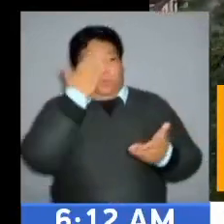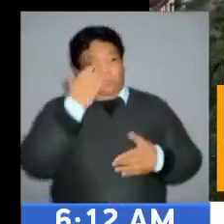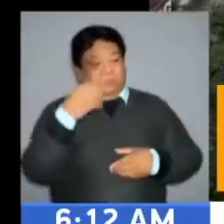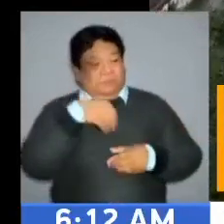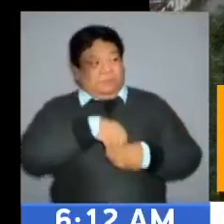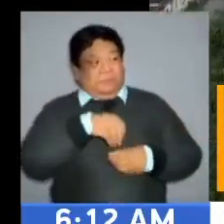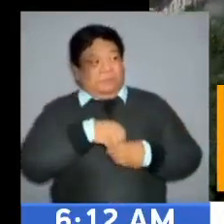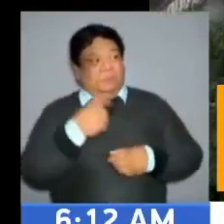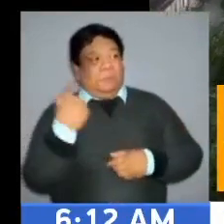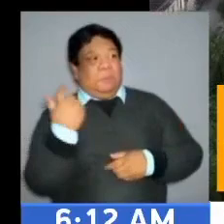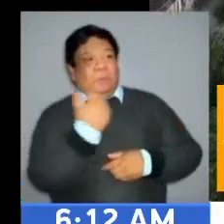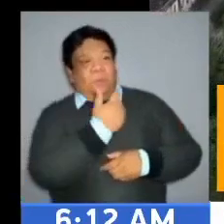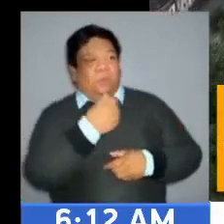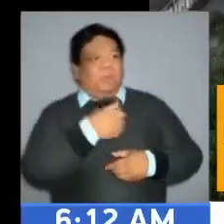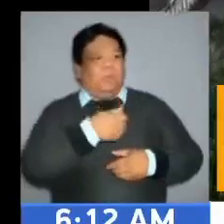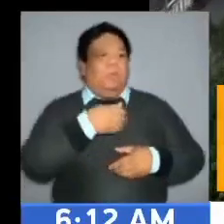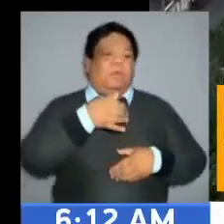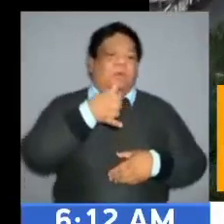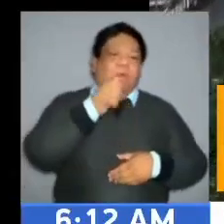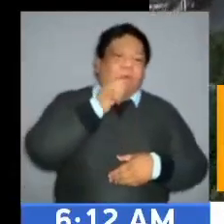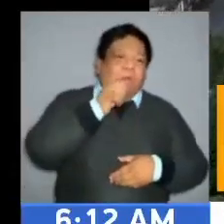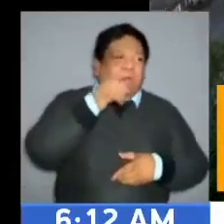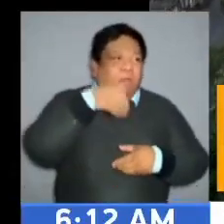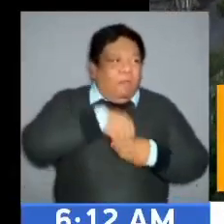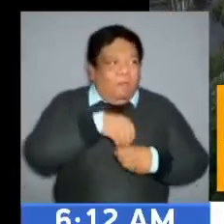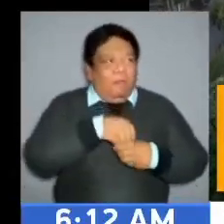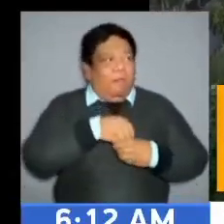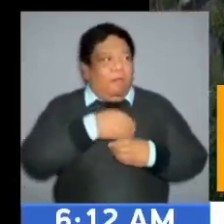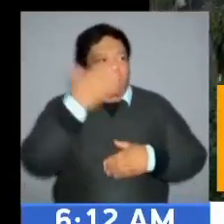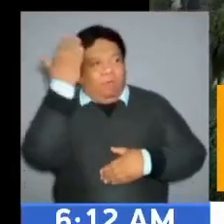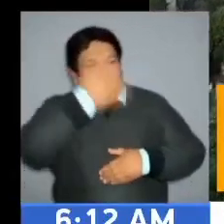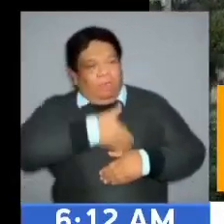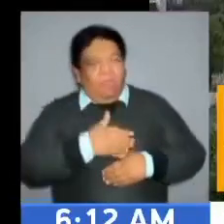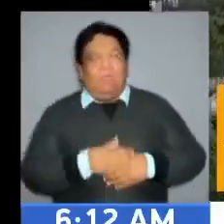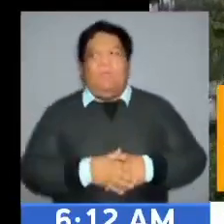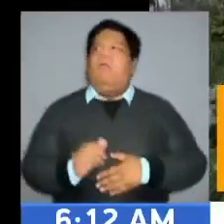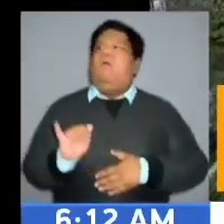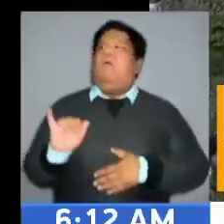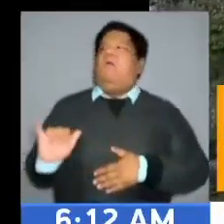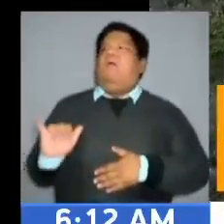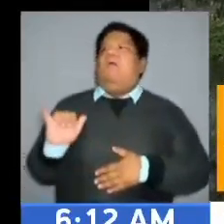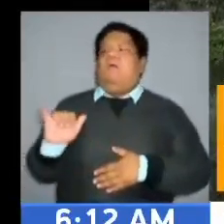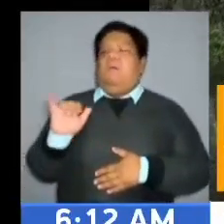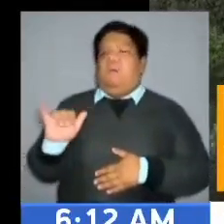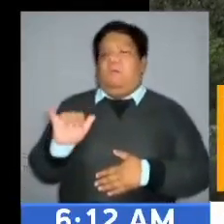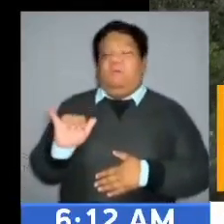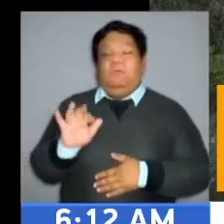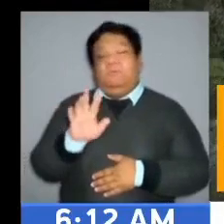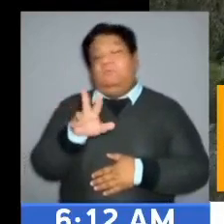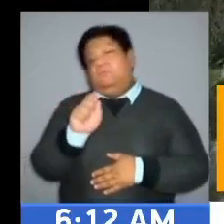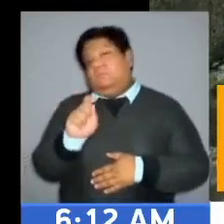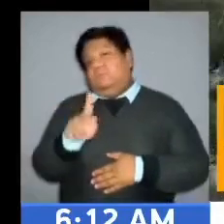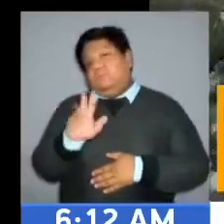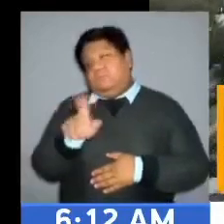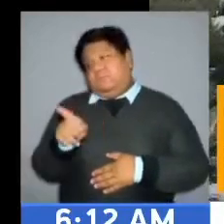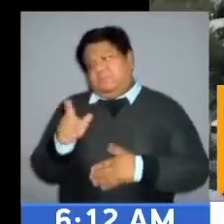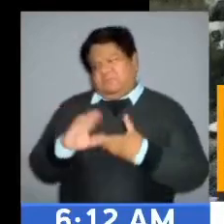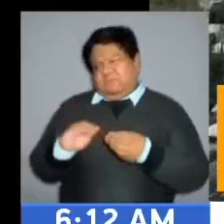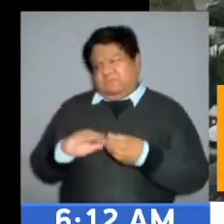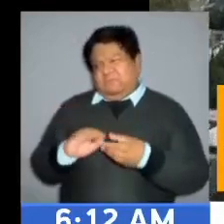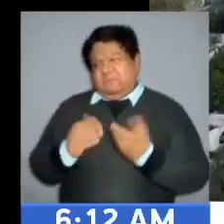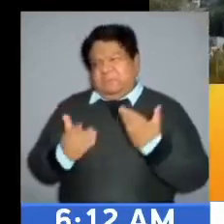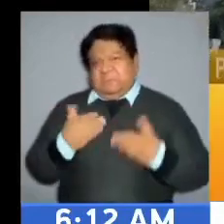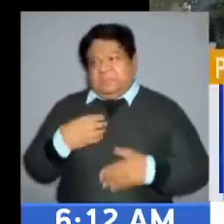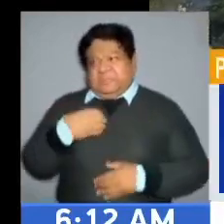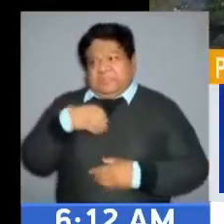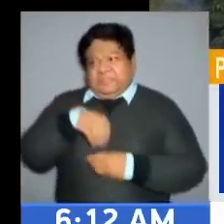alak. Pati mga bote ng pabango, yes, ganyan. Po, okay, nabanggit nyo rin po, baka magutom kayo sa loob ha, dahil wala sila mabibilan